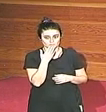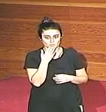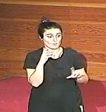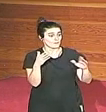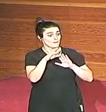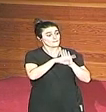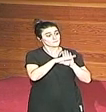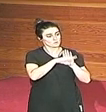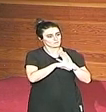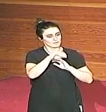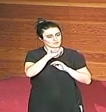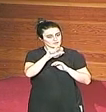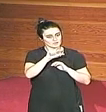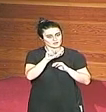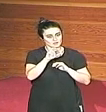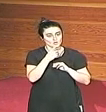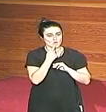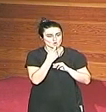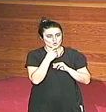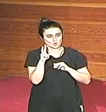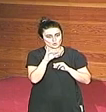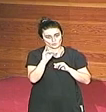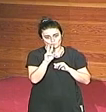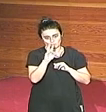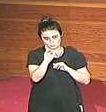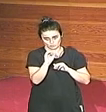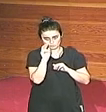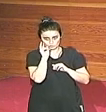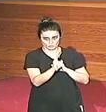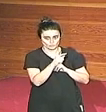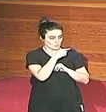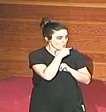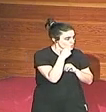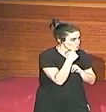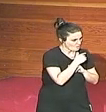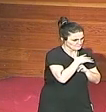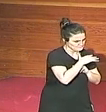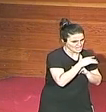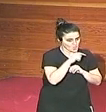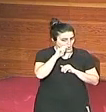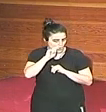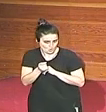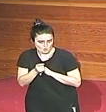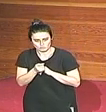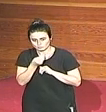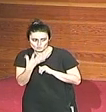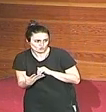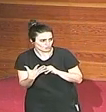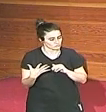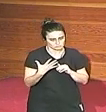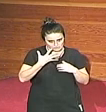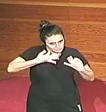hor ikusten duzu, aki, que los rusos muy malos, los ucranianos muy buenos, a ver, es como askoz komplexuagoa da guztia. Bai.